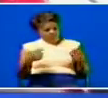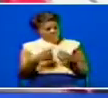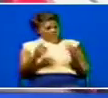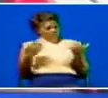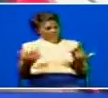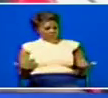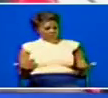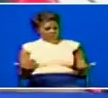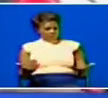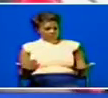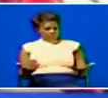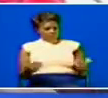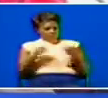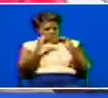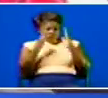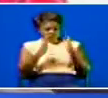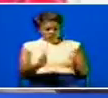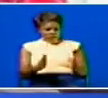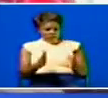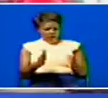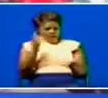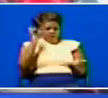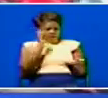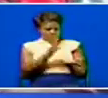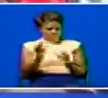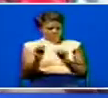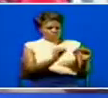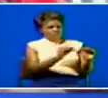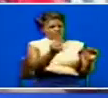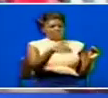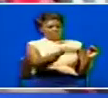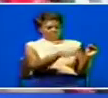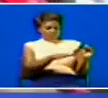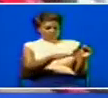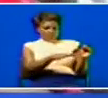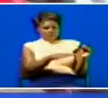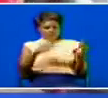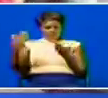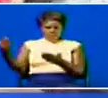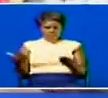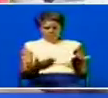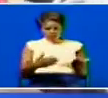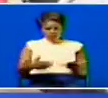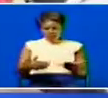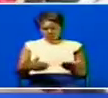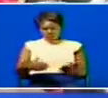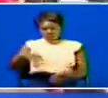Sasa hiyo mwalimu wakati napunguliwa shule na pirikwa taraseba. Naletia sisi kondoo.